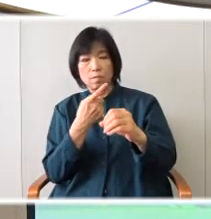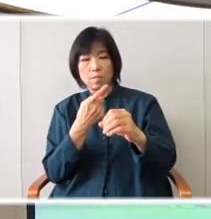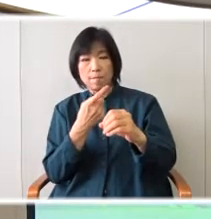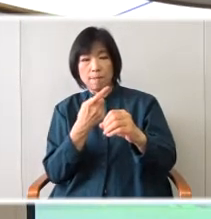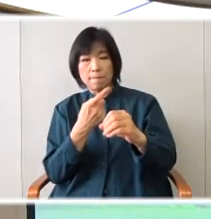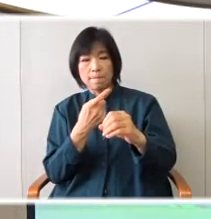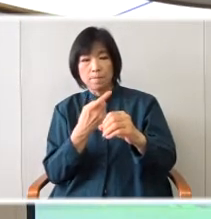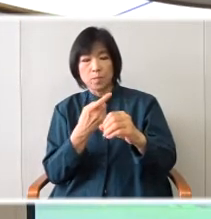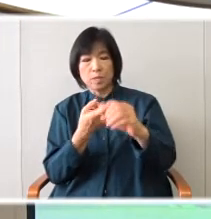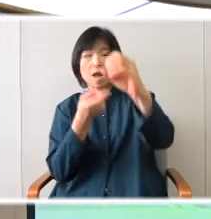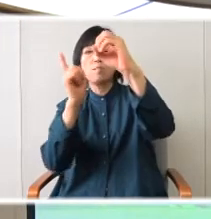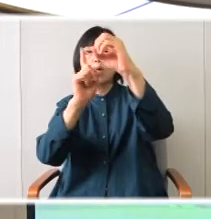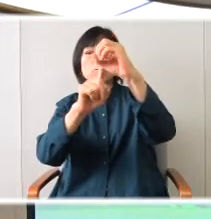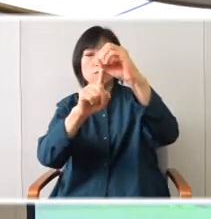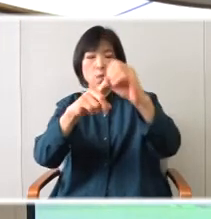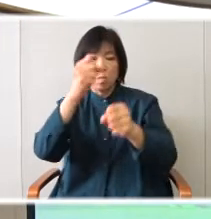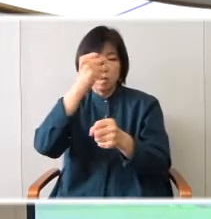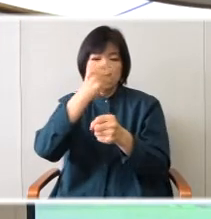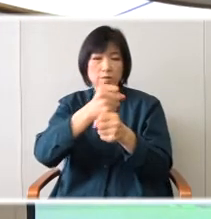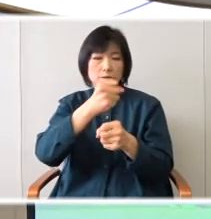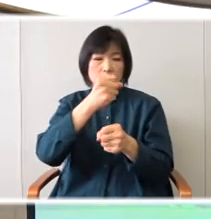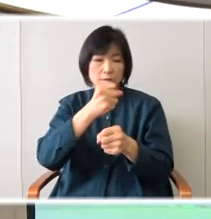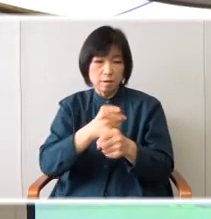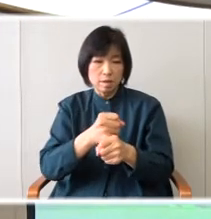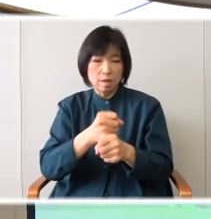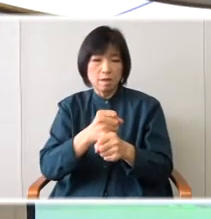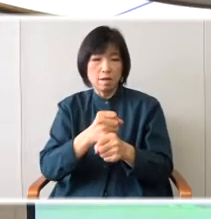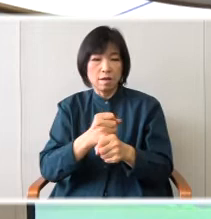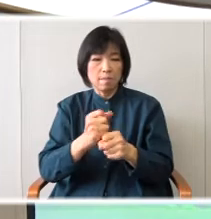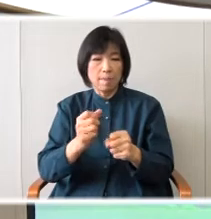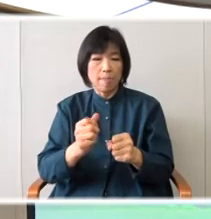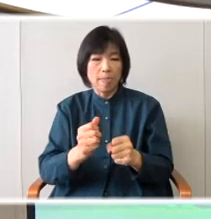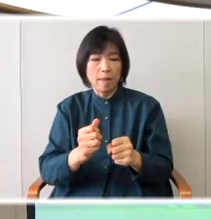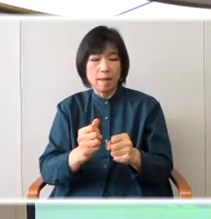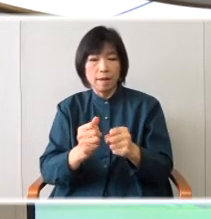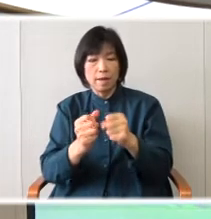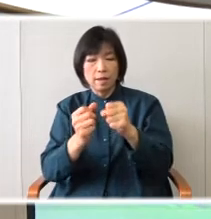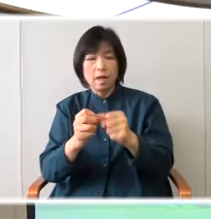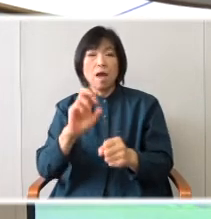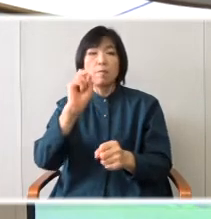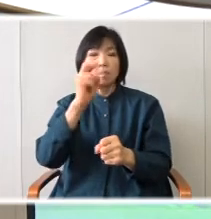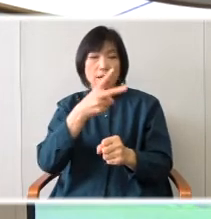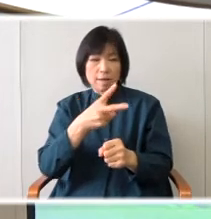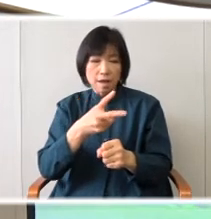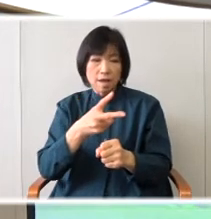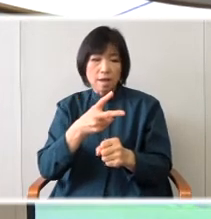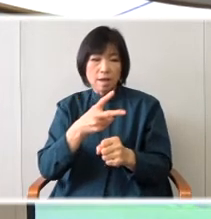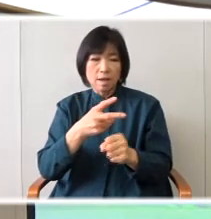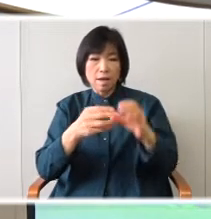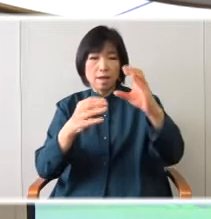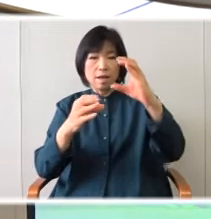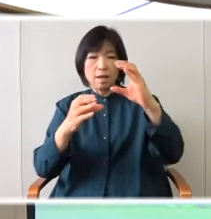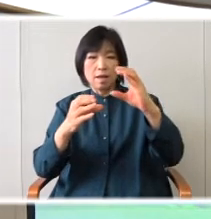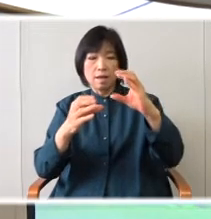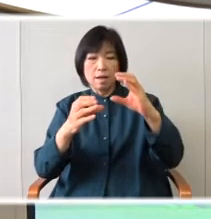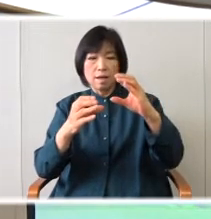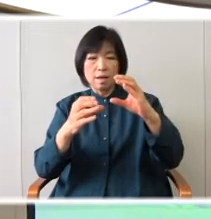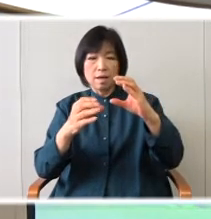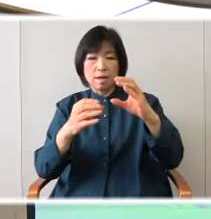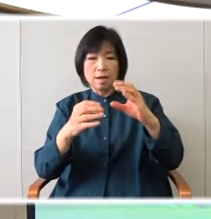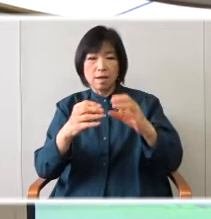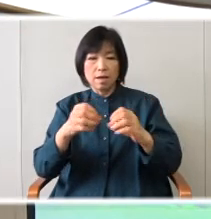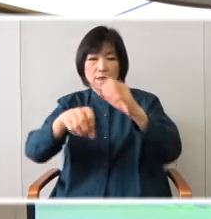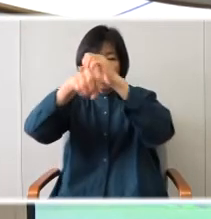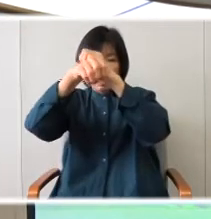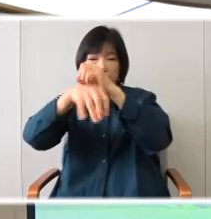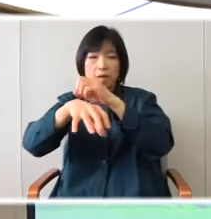の再生可能エネルギー、まあ、木質バイオマスについては、現状の8倍のものに変え